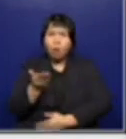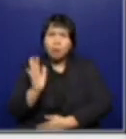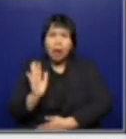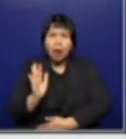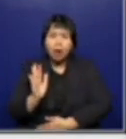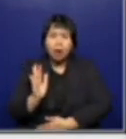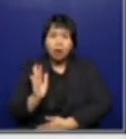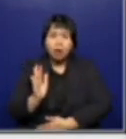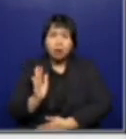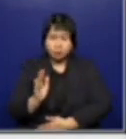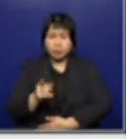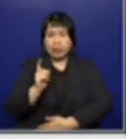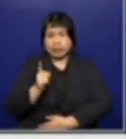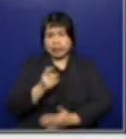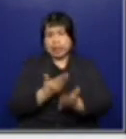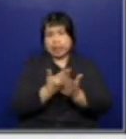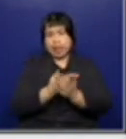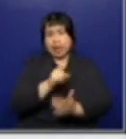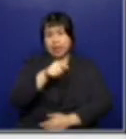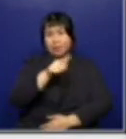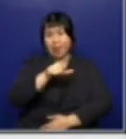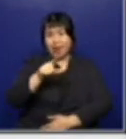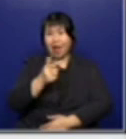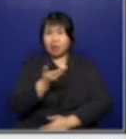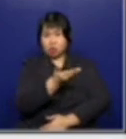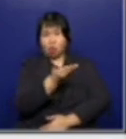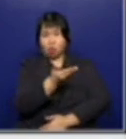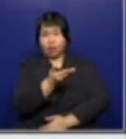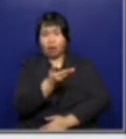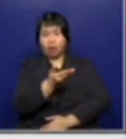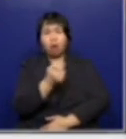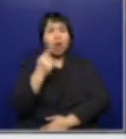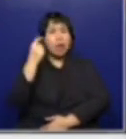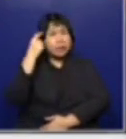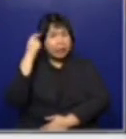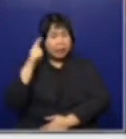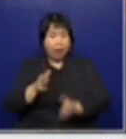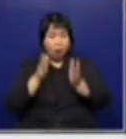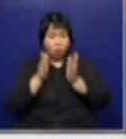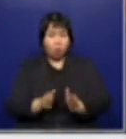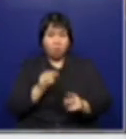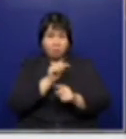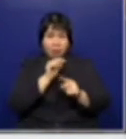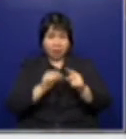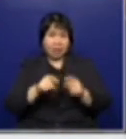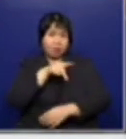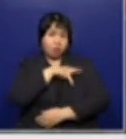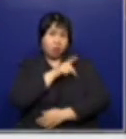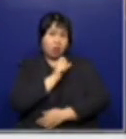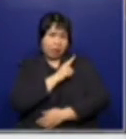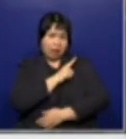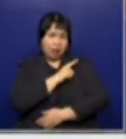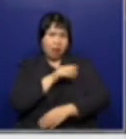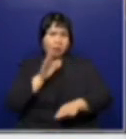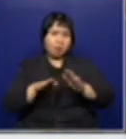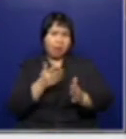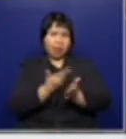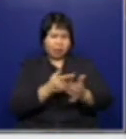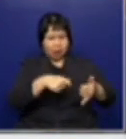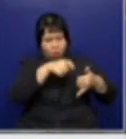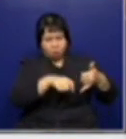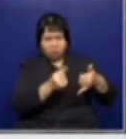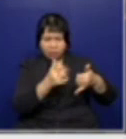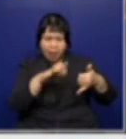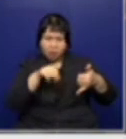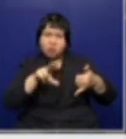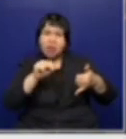เงิน 1,000 ล้านที่ขอไปนี่คิดจากประชากรพุทธแล้วคนละ15บาท38สต